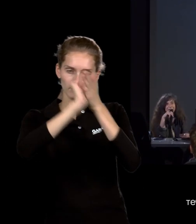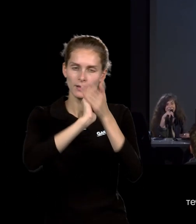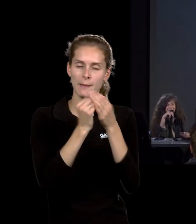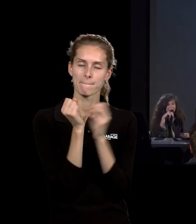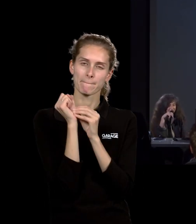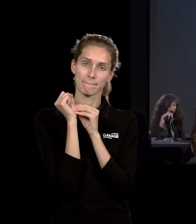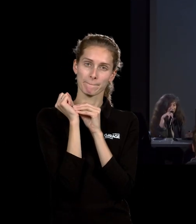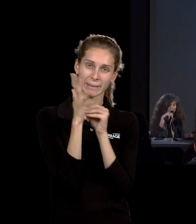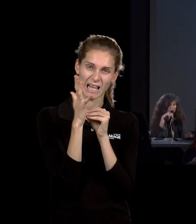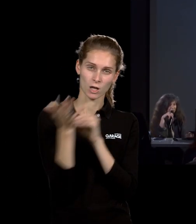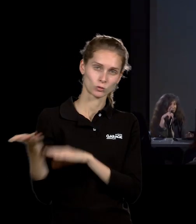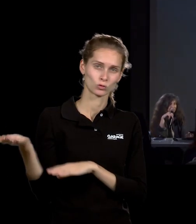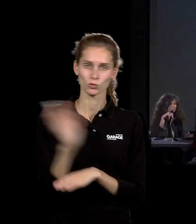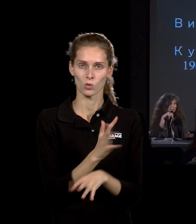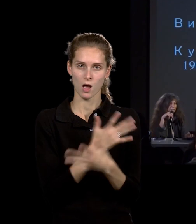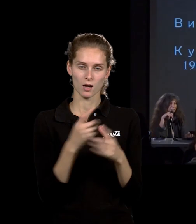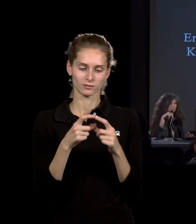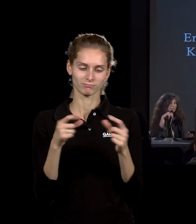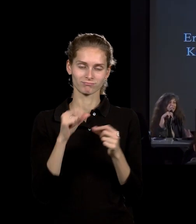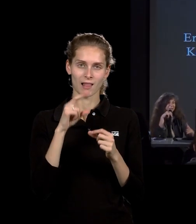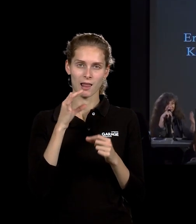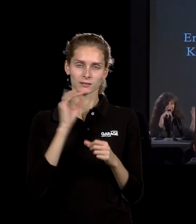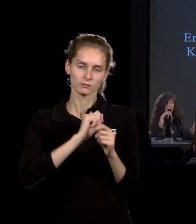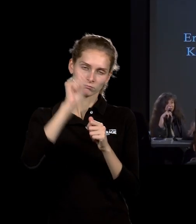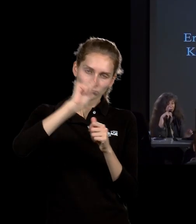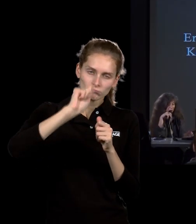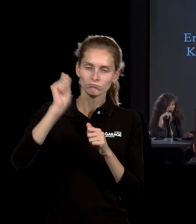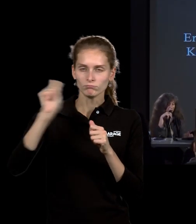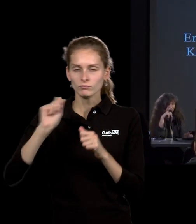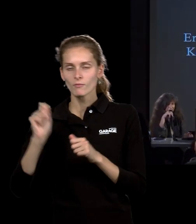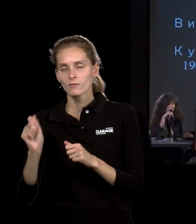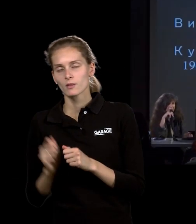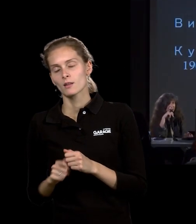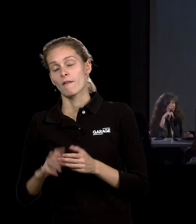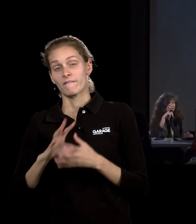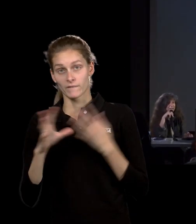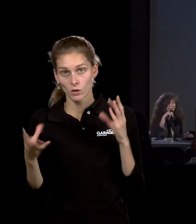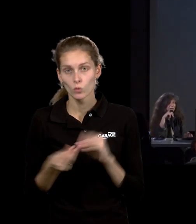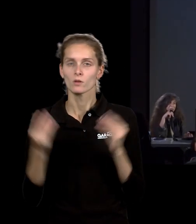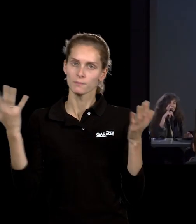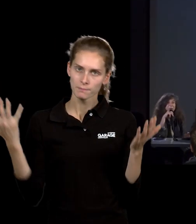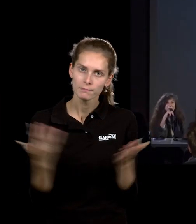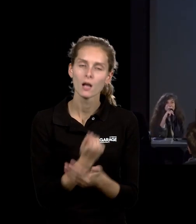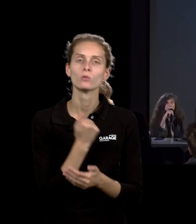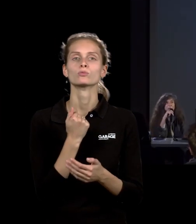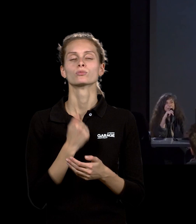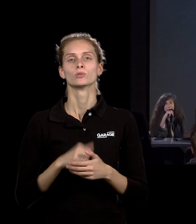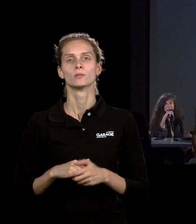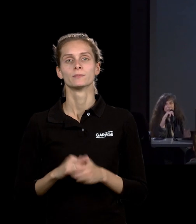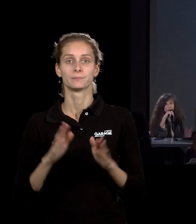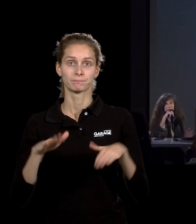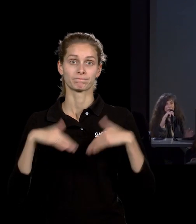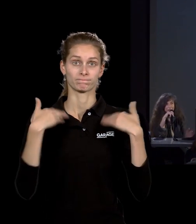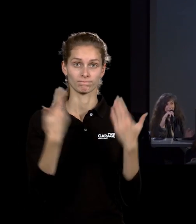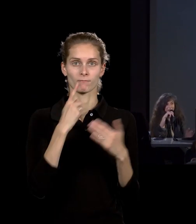ластиков. И в конце концов стирает, да, вот до этого состояния почти стертого. И дальше вот музей,